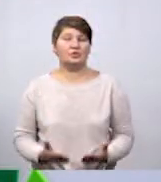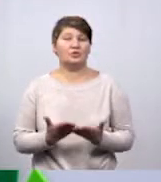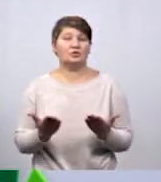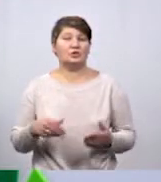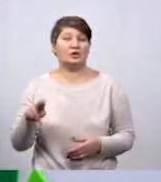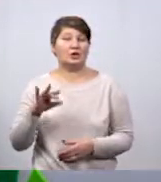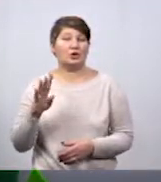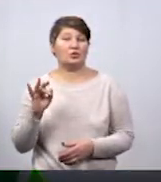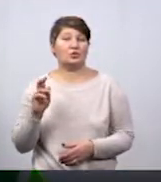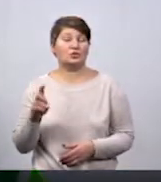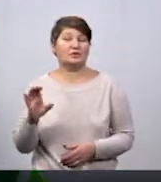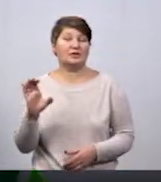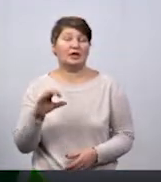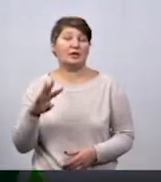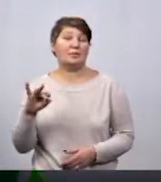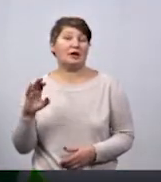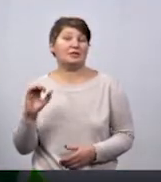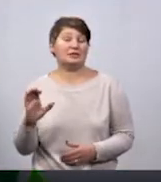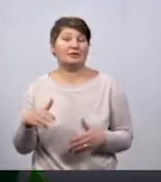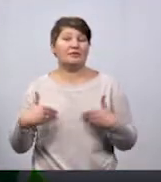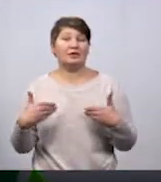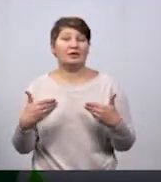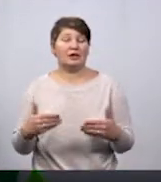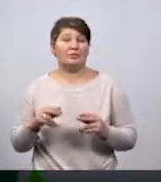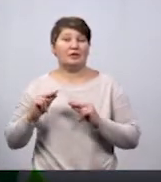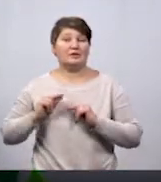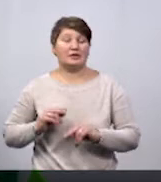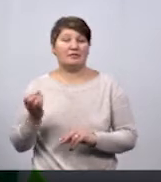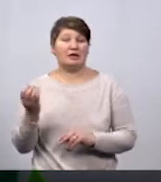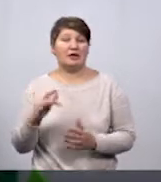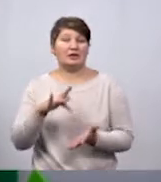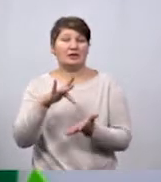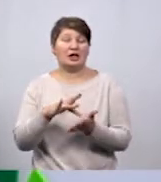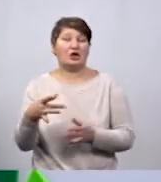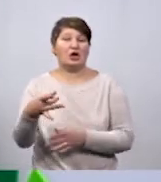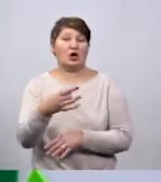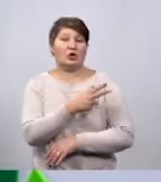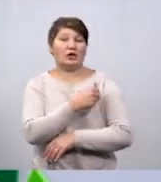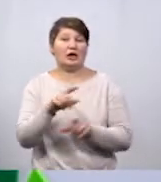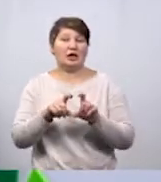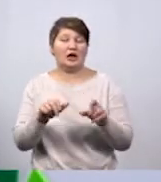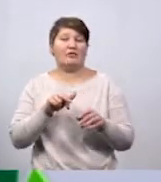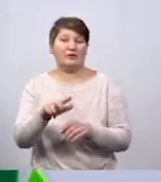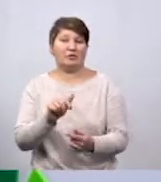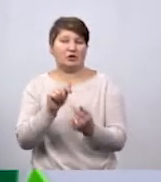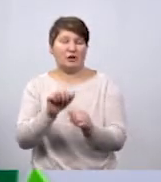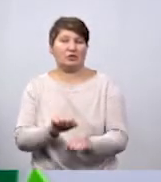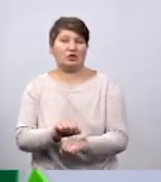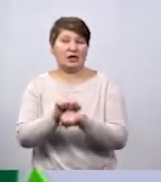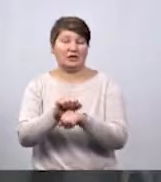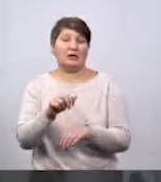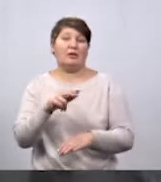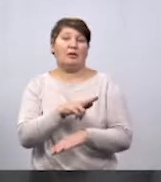У студії Діана Коржук та Світлана Магас. Вітаємо. Працівники Надвірнянської центральної районної лікарні вийшли на протест. Медики